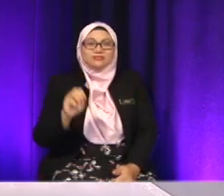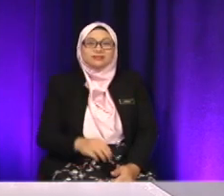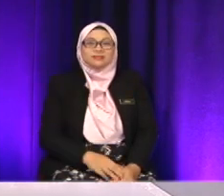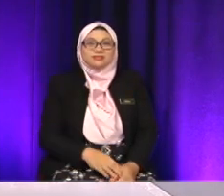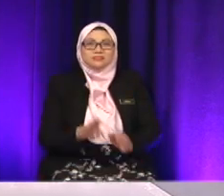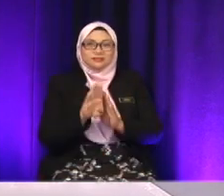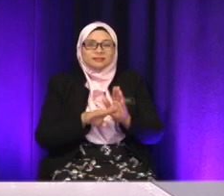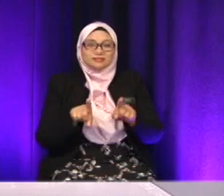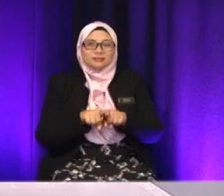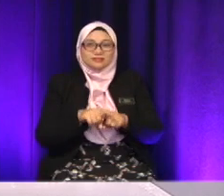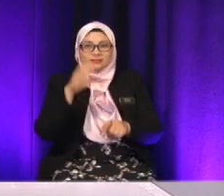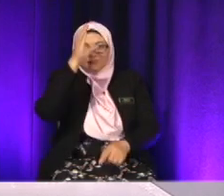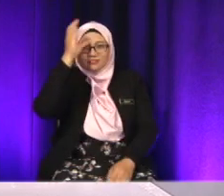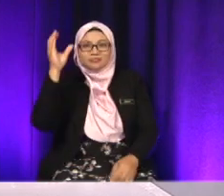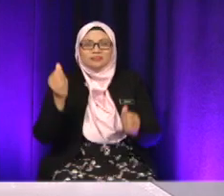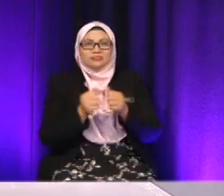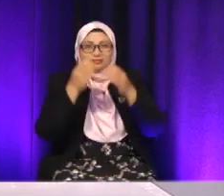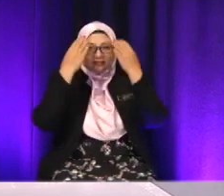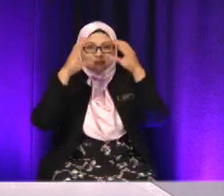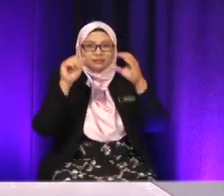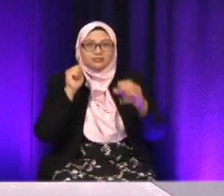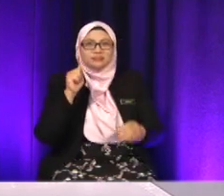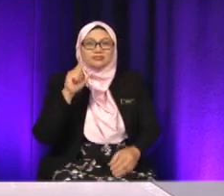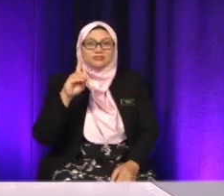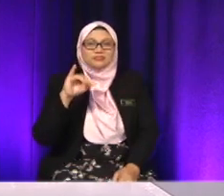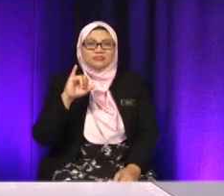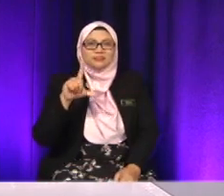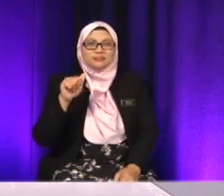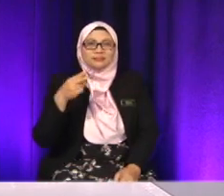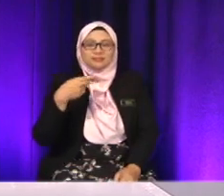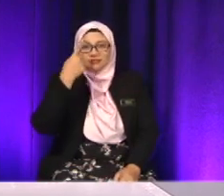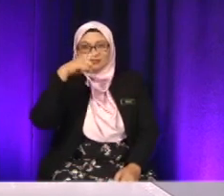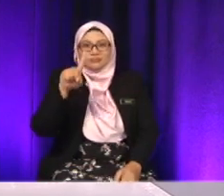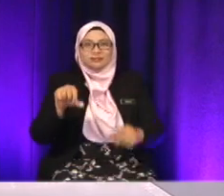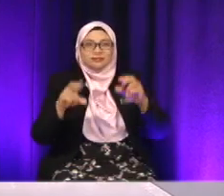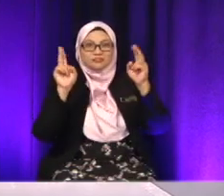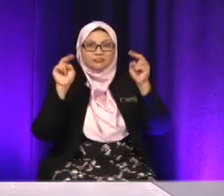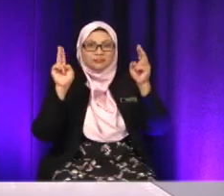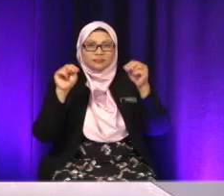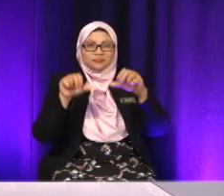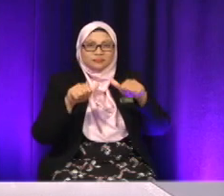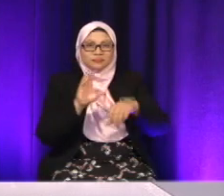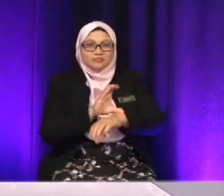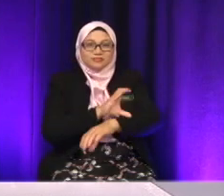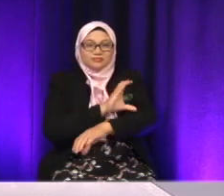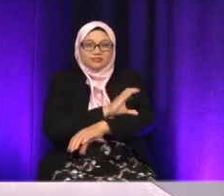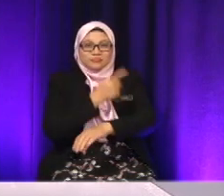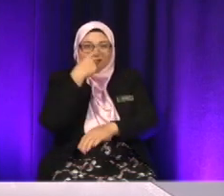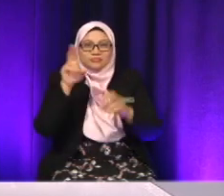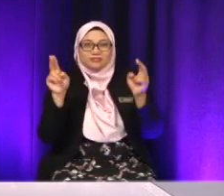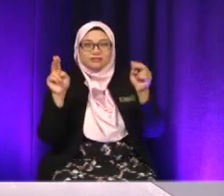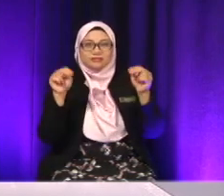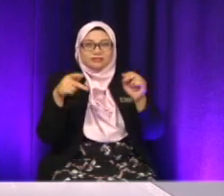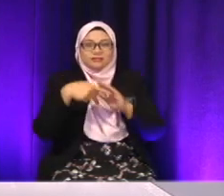MJ dan juga check gua untuk mata pelajaran sains komputer dengan topik kita hari ini yaitu pengatur